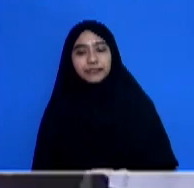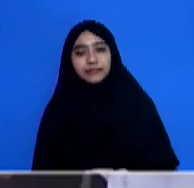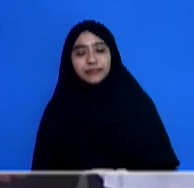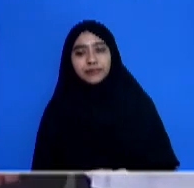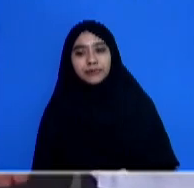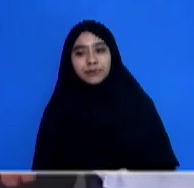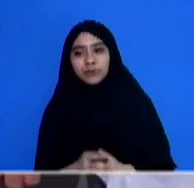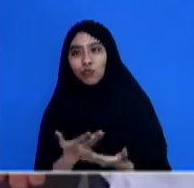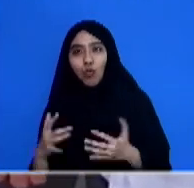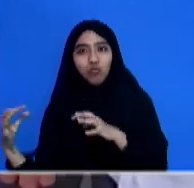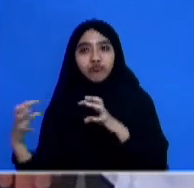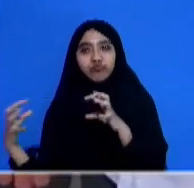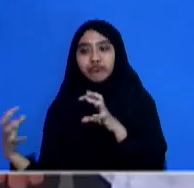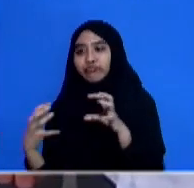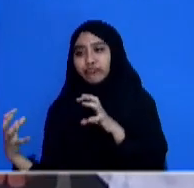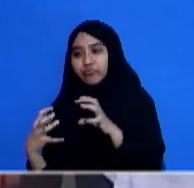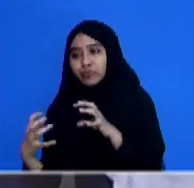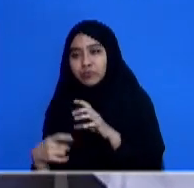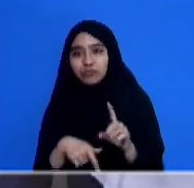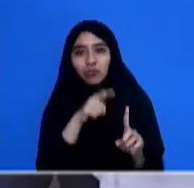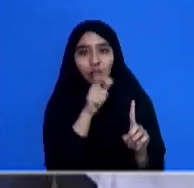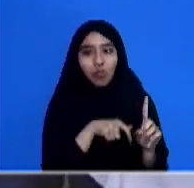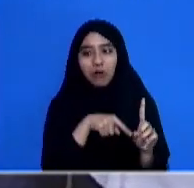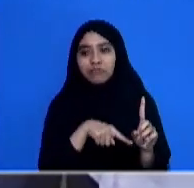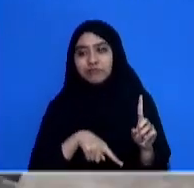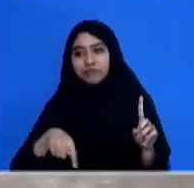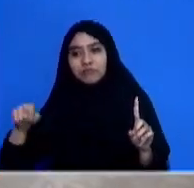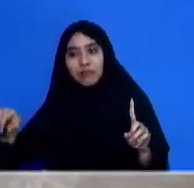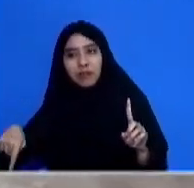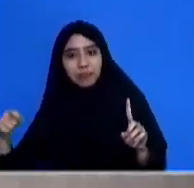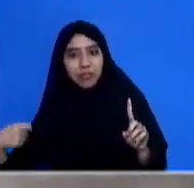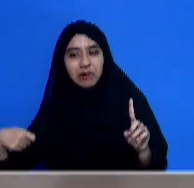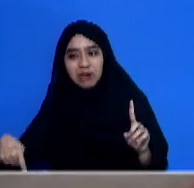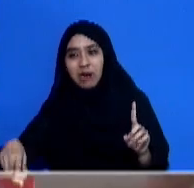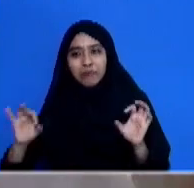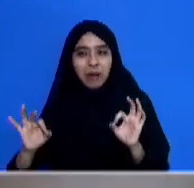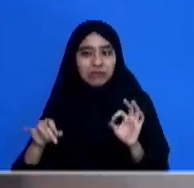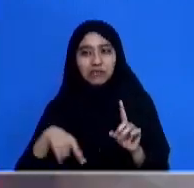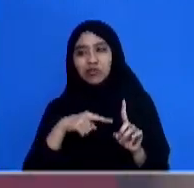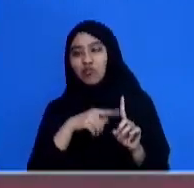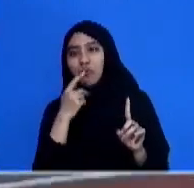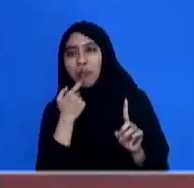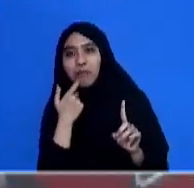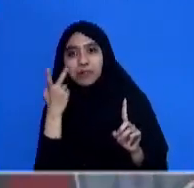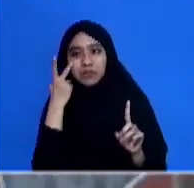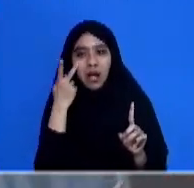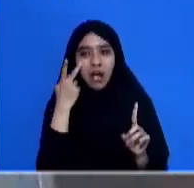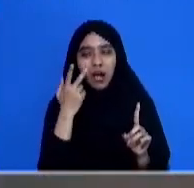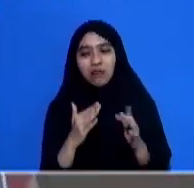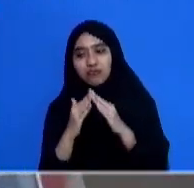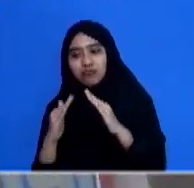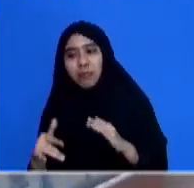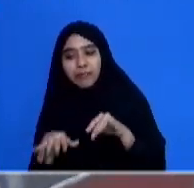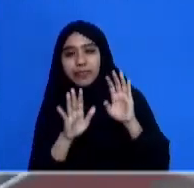Suasana adu mulut terjadi antara pihak tergugat dengan pihak Pengadilan Negeri Mungkit saat pihak tergugat mencoba mempertahankan homestay-nya dalam